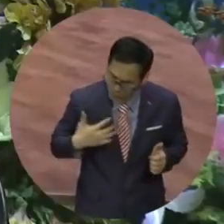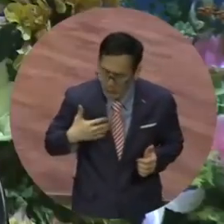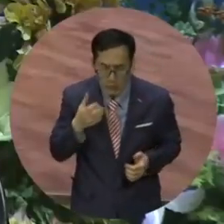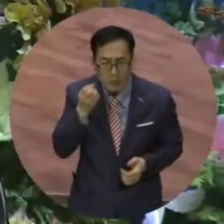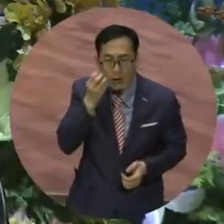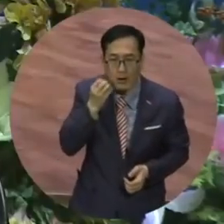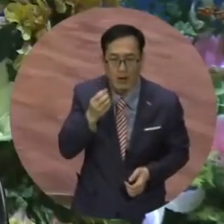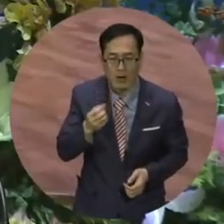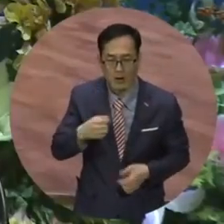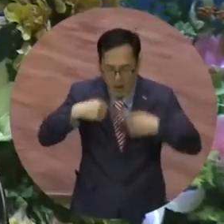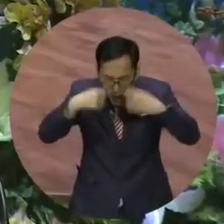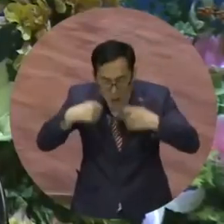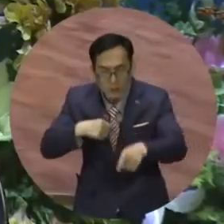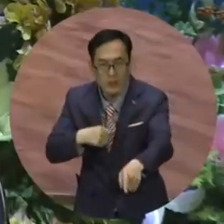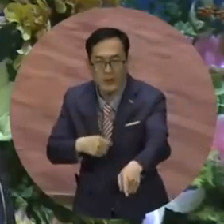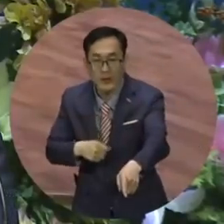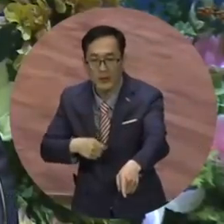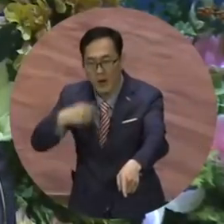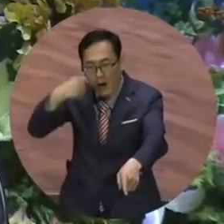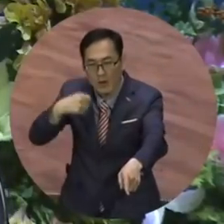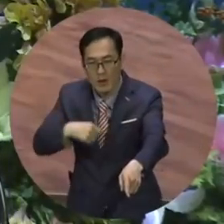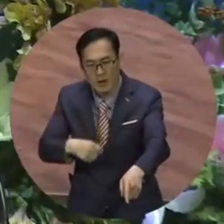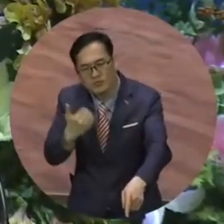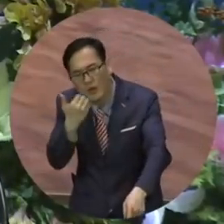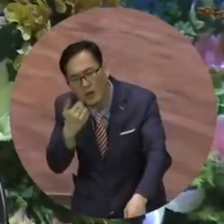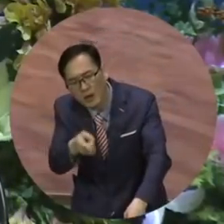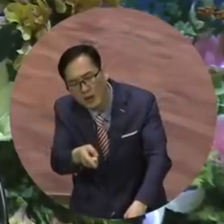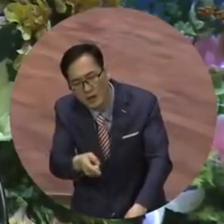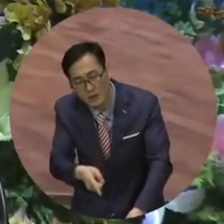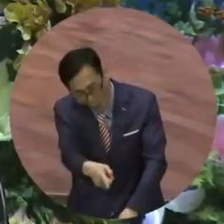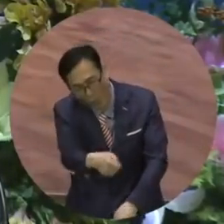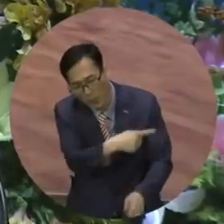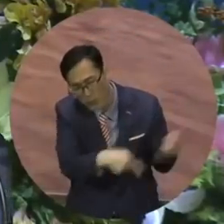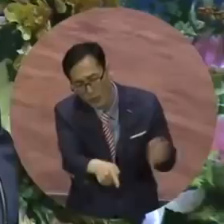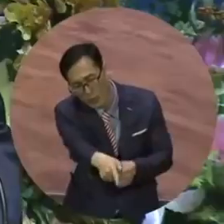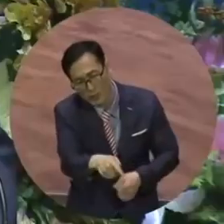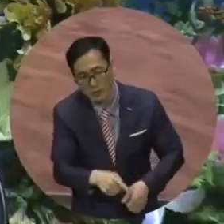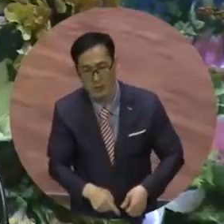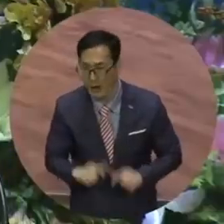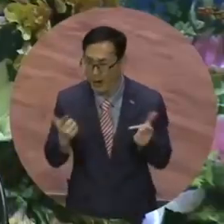막 울어요. 내가 왜 그런지 난 모르겠다. 누가 그랬어요?